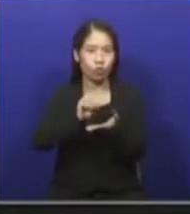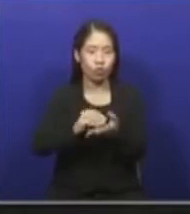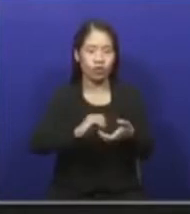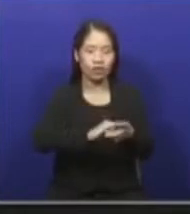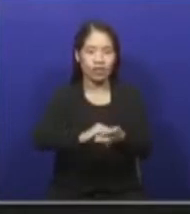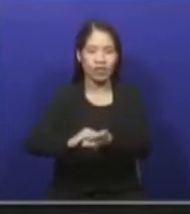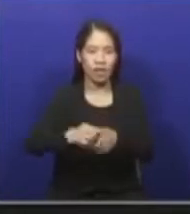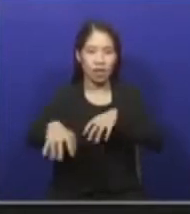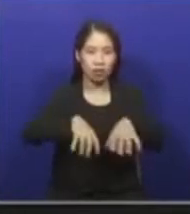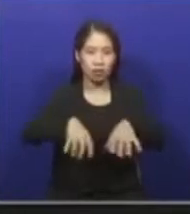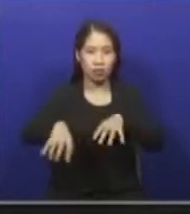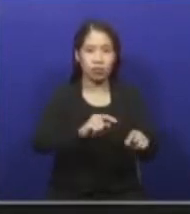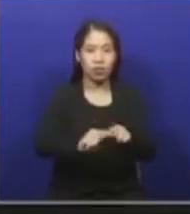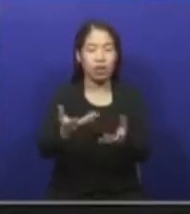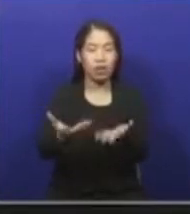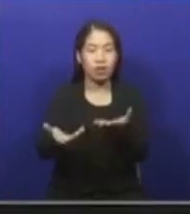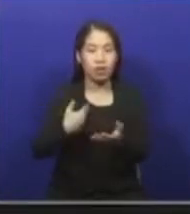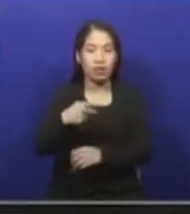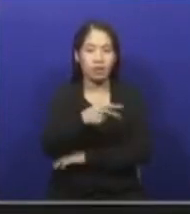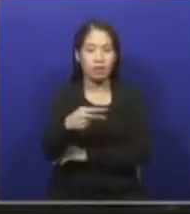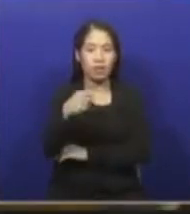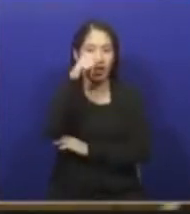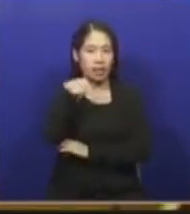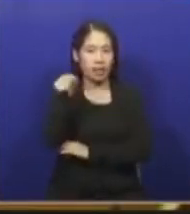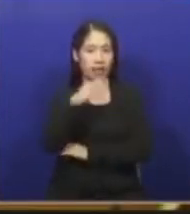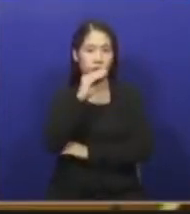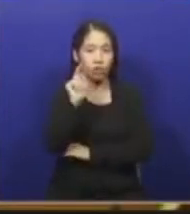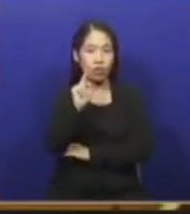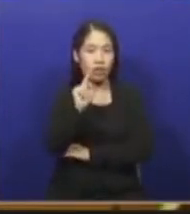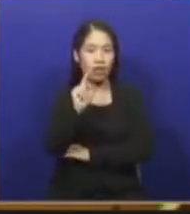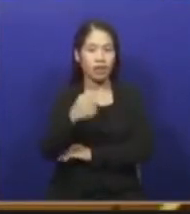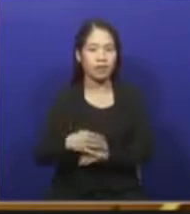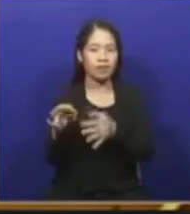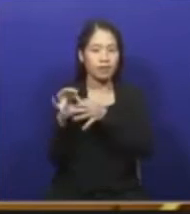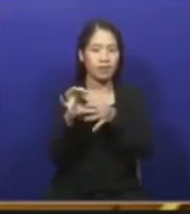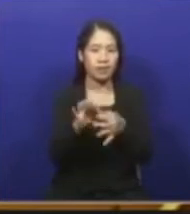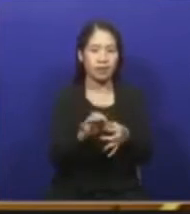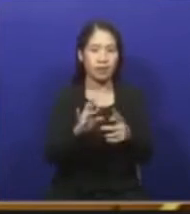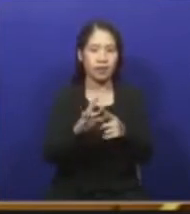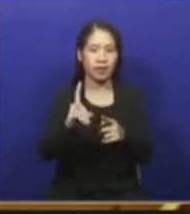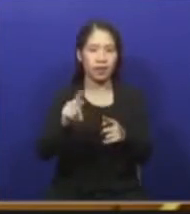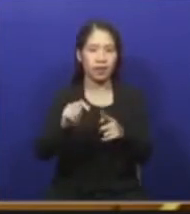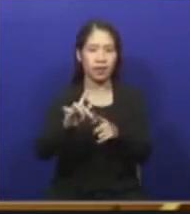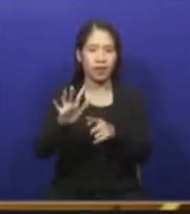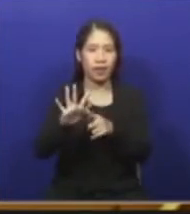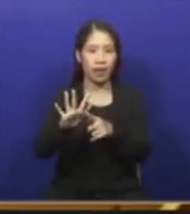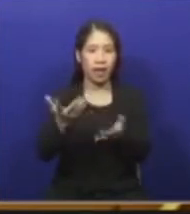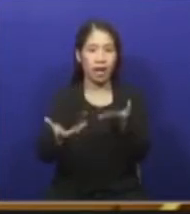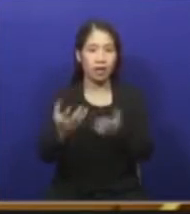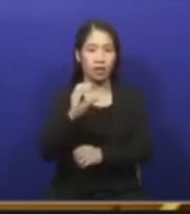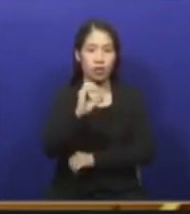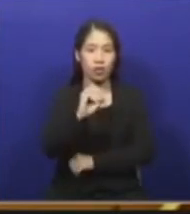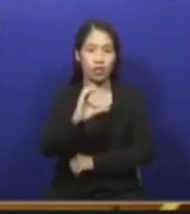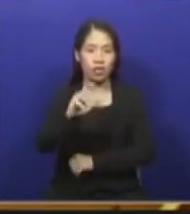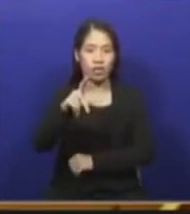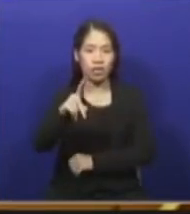จัดจ้างกลางภาครัฐหรือที่ภาษาอังกฤษเรียกว่า Open Contracting Data Standard หรือเรียกกันว่า OCDS ครับท่